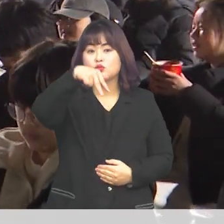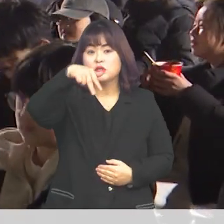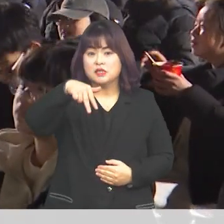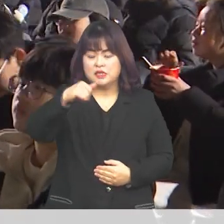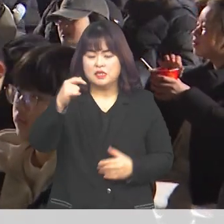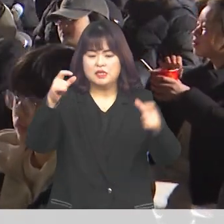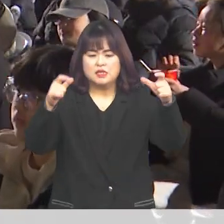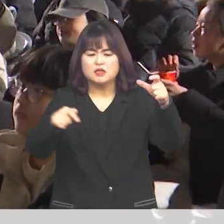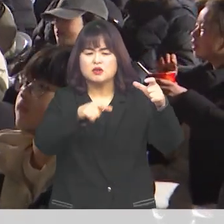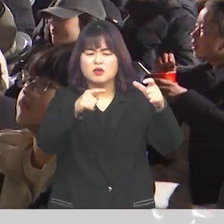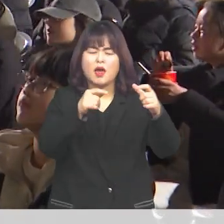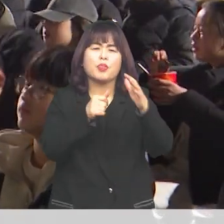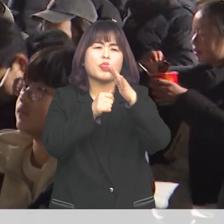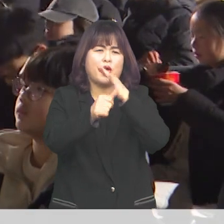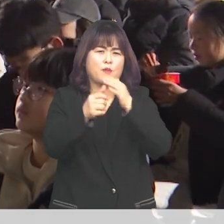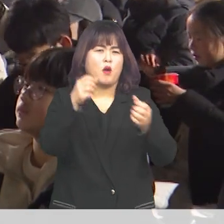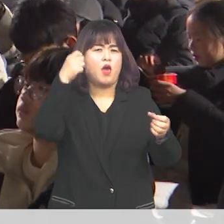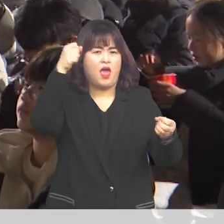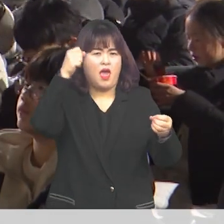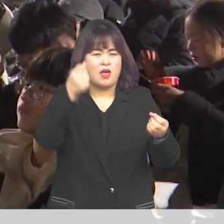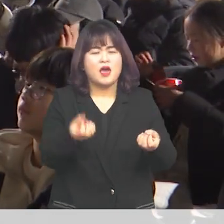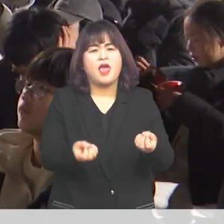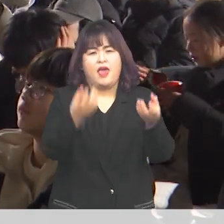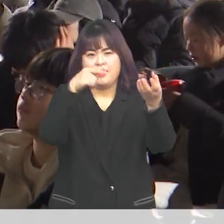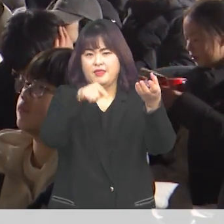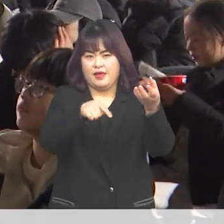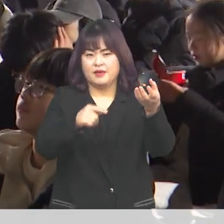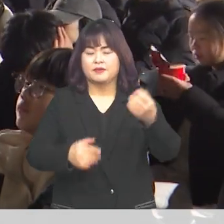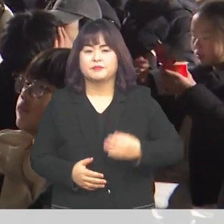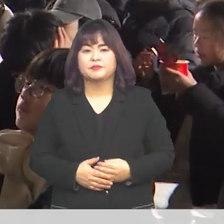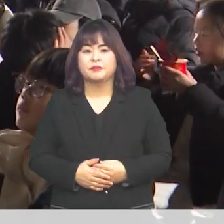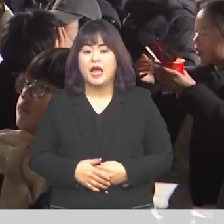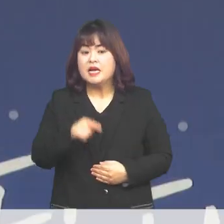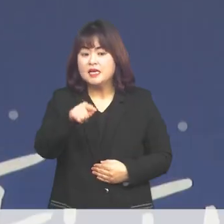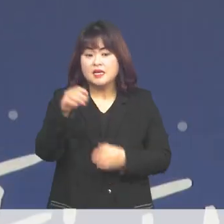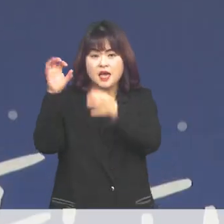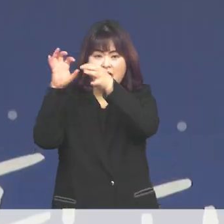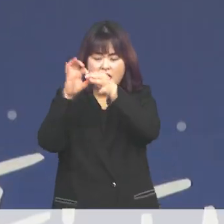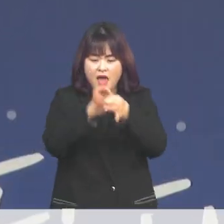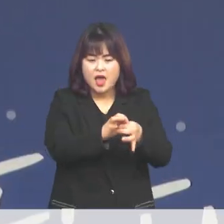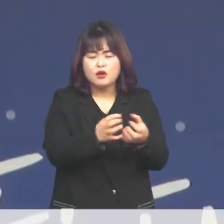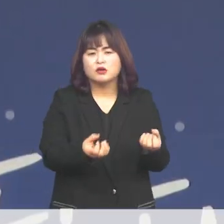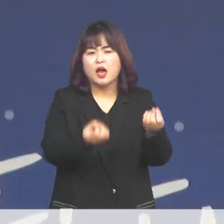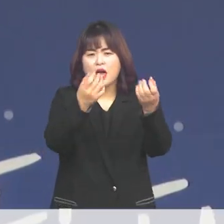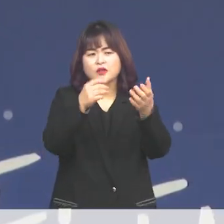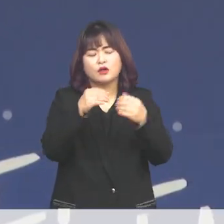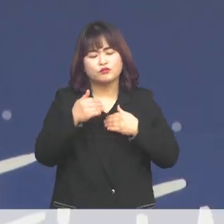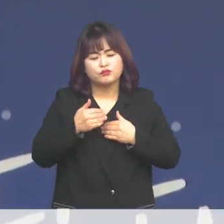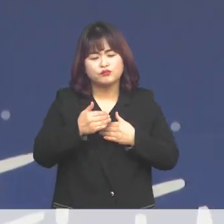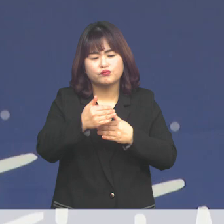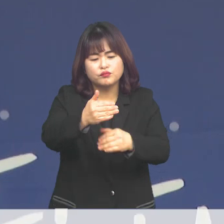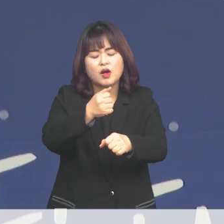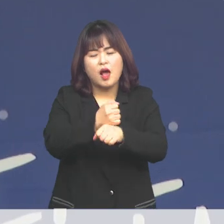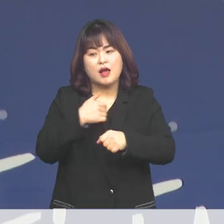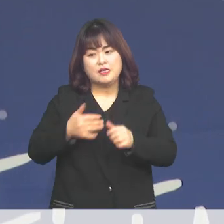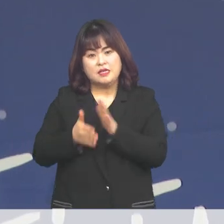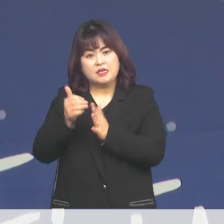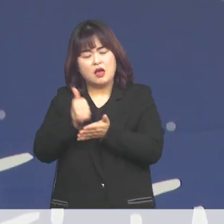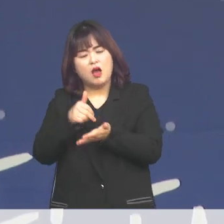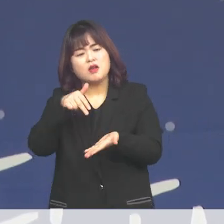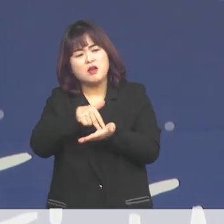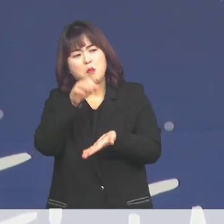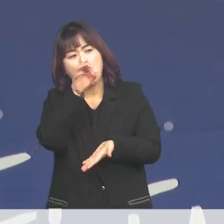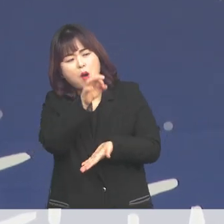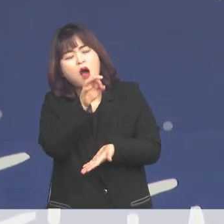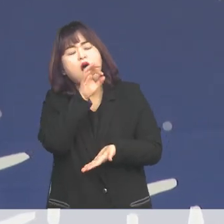우리 수지구의 대표 축제로 자리를 잡았습니다. 이런 행사가 진행되고 있어서